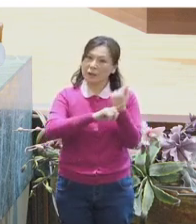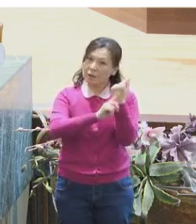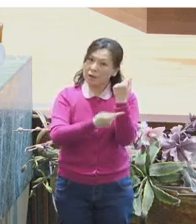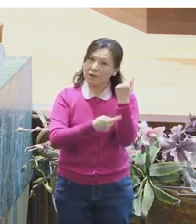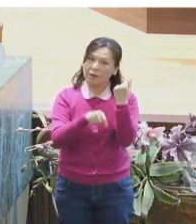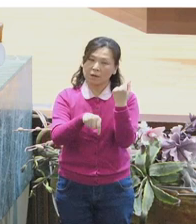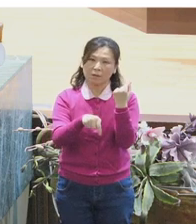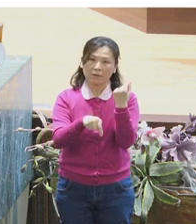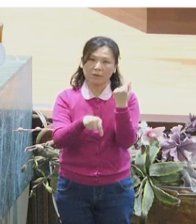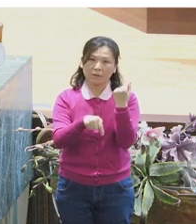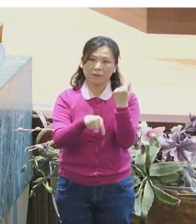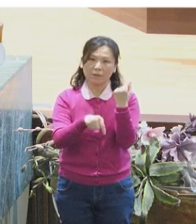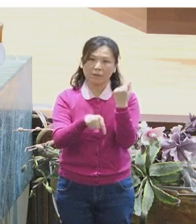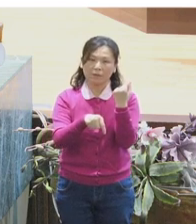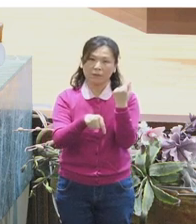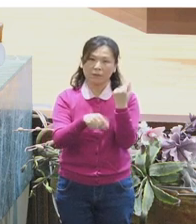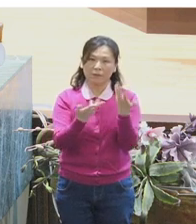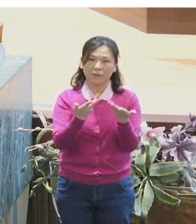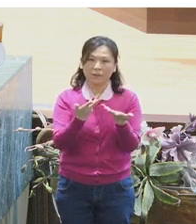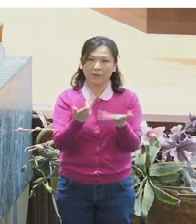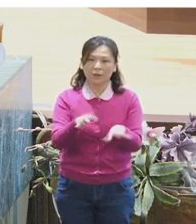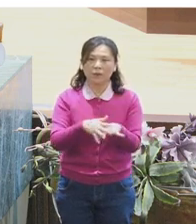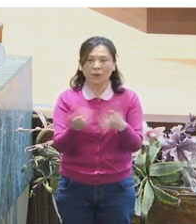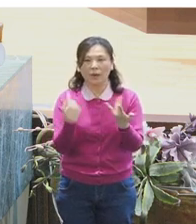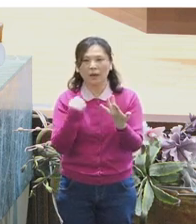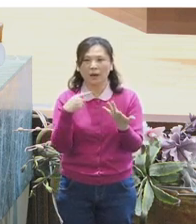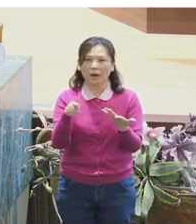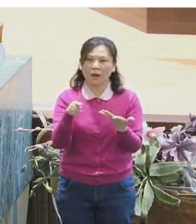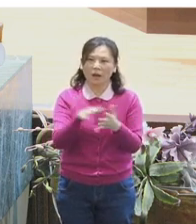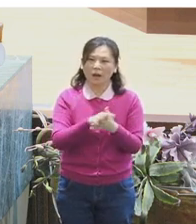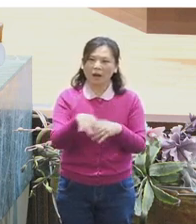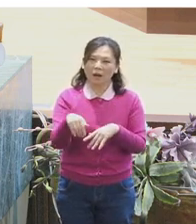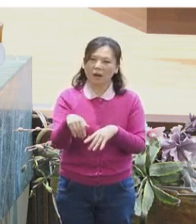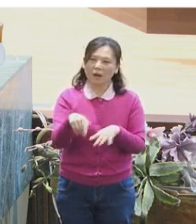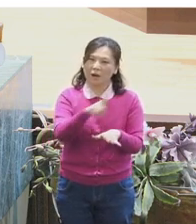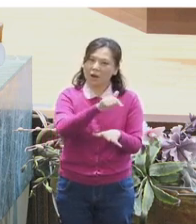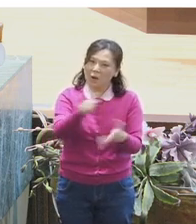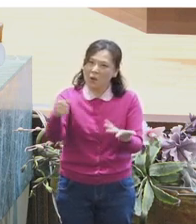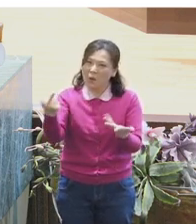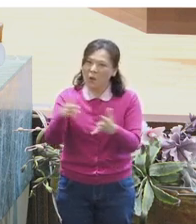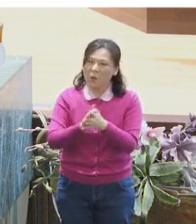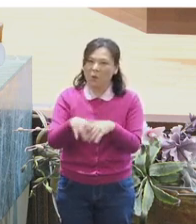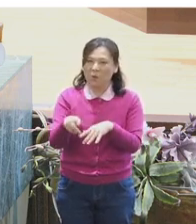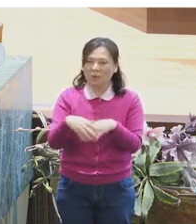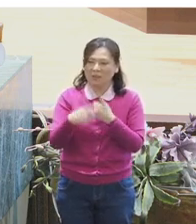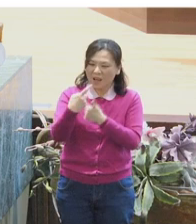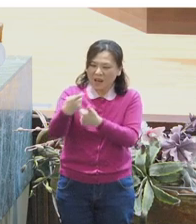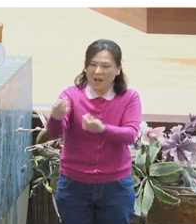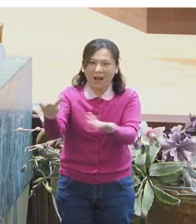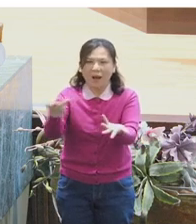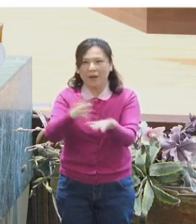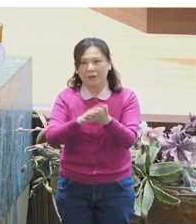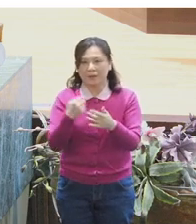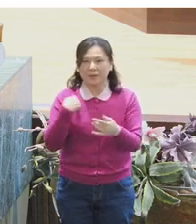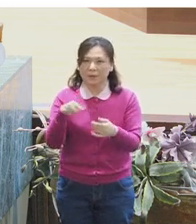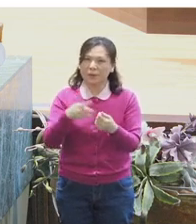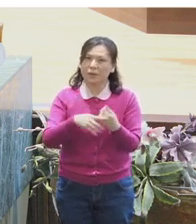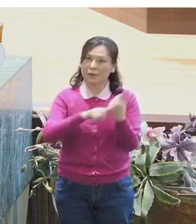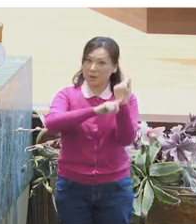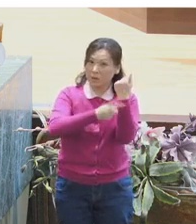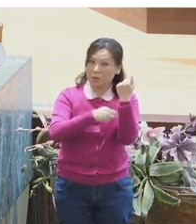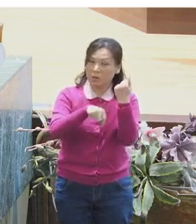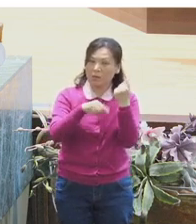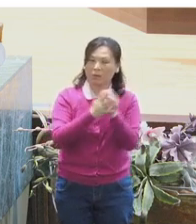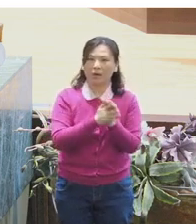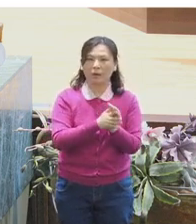着物质的改变，也可能会因为本来规范类比世代的一些法律在